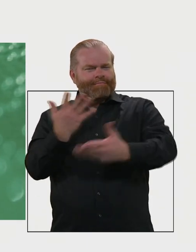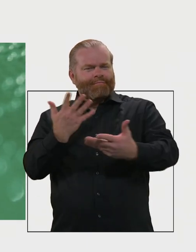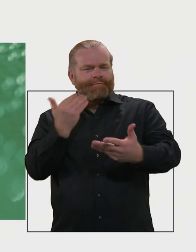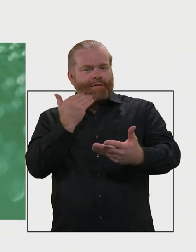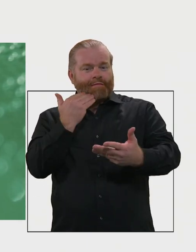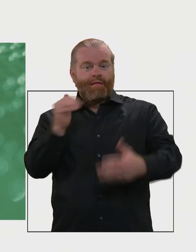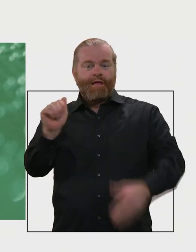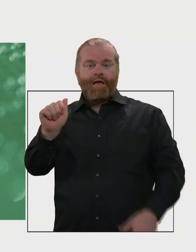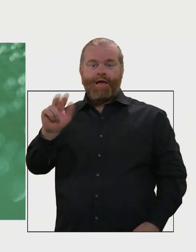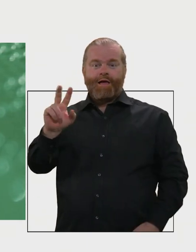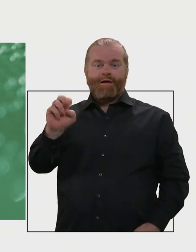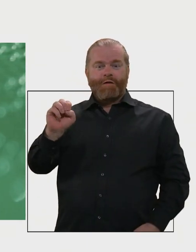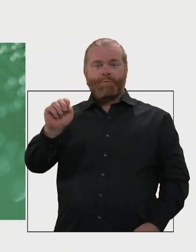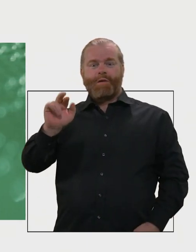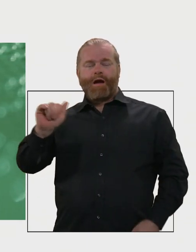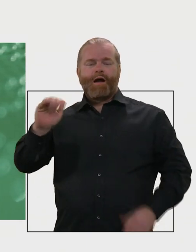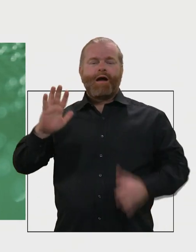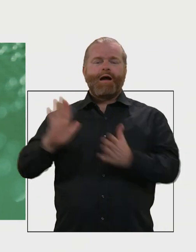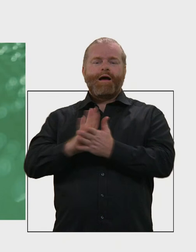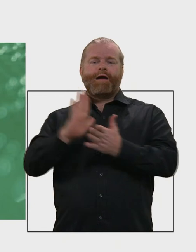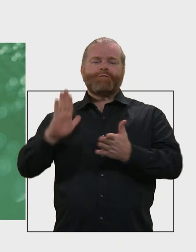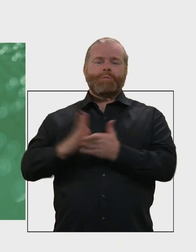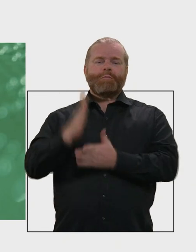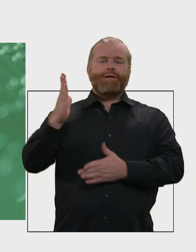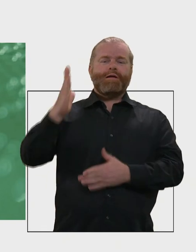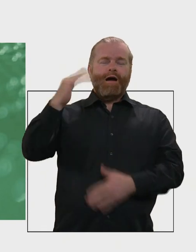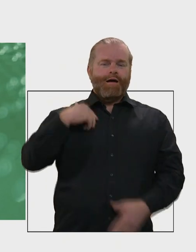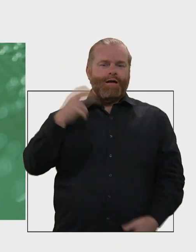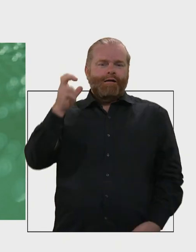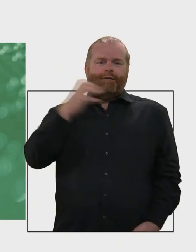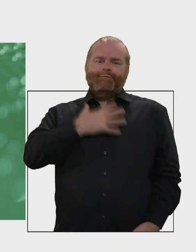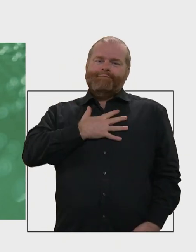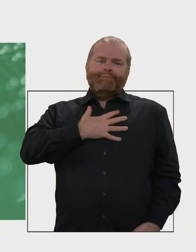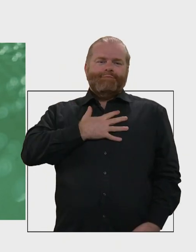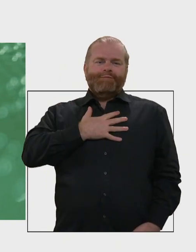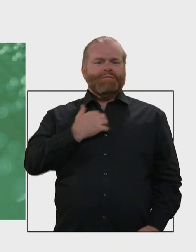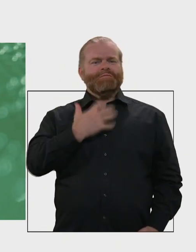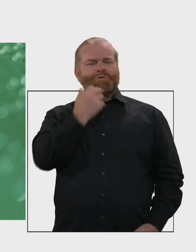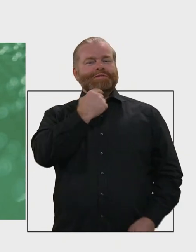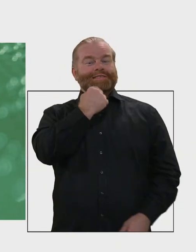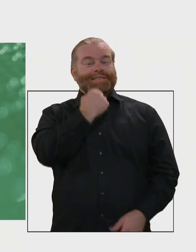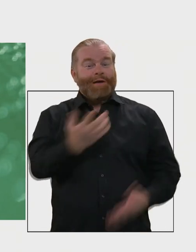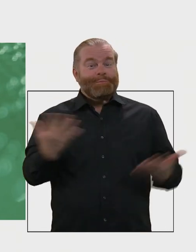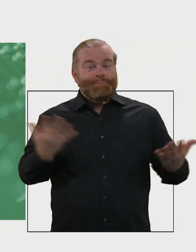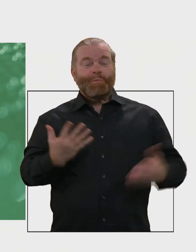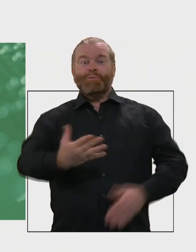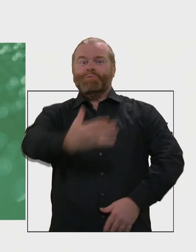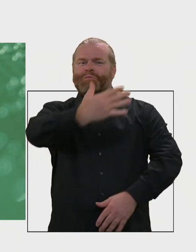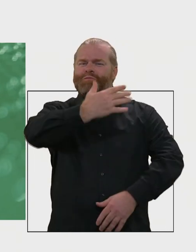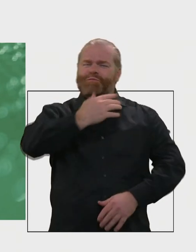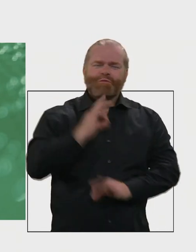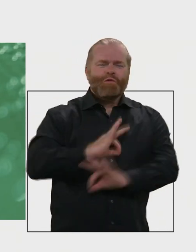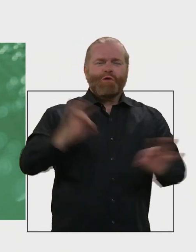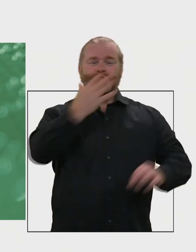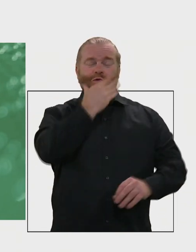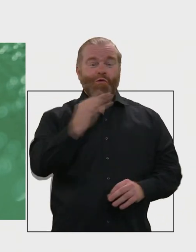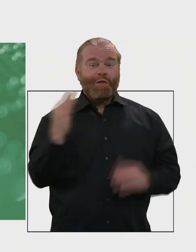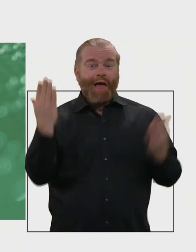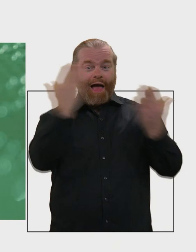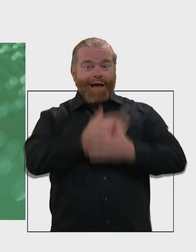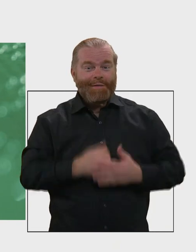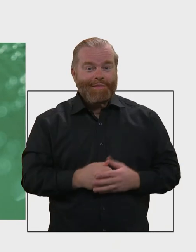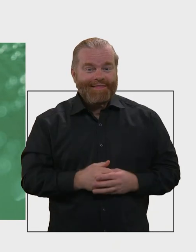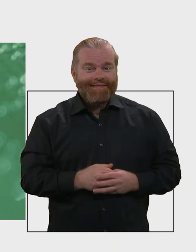einen wunderschönen guten Abend. Mein Name ist Shari Reeves. Ich bin die Frau mit der ganz besonderen Stimme. Ich glaube, ich bin die Einzige, die davon überzeugt